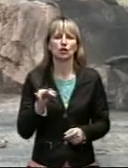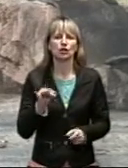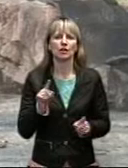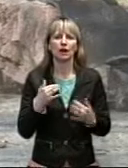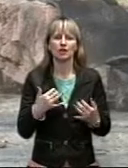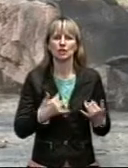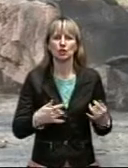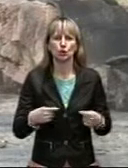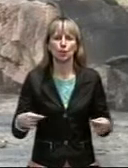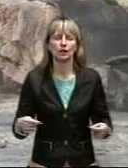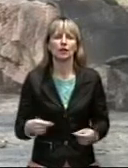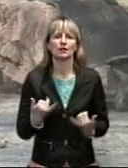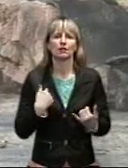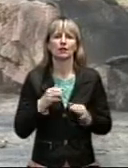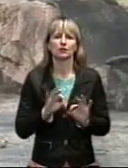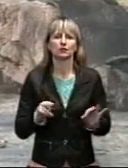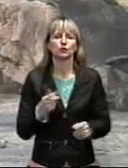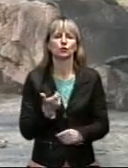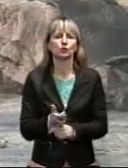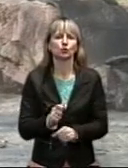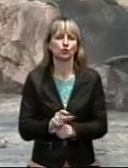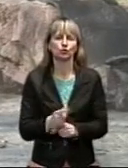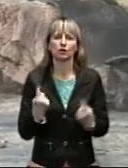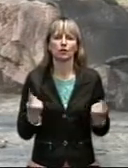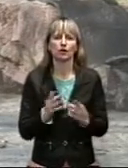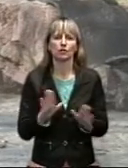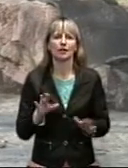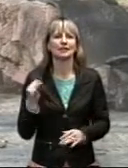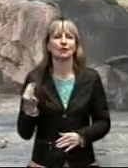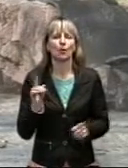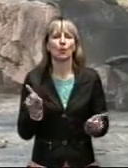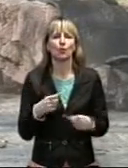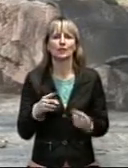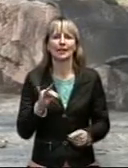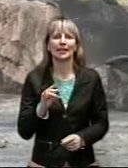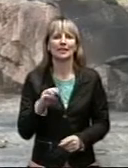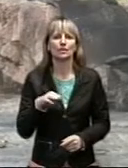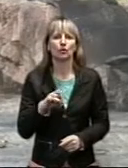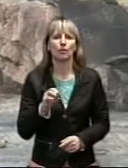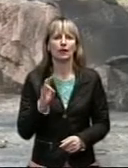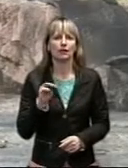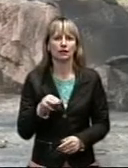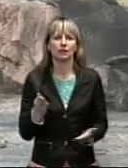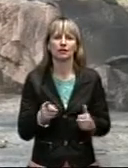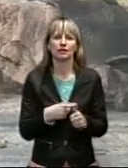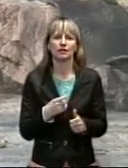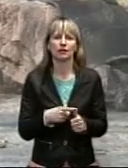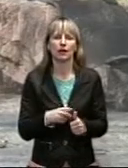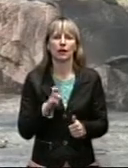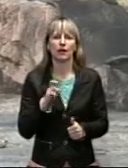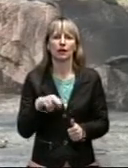я розповім вам про дуже надзвичайний та цікавий музичний інструмент, який зветься